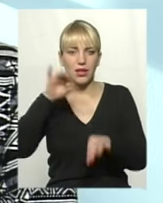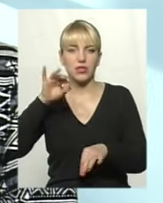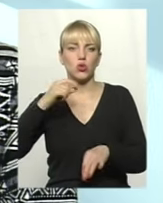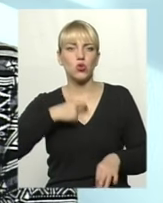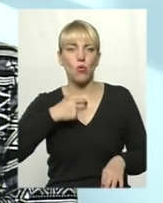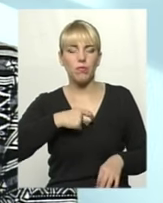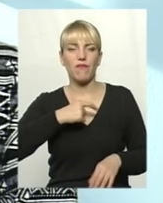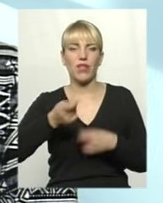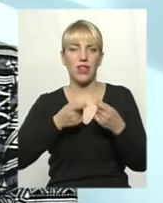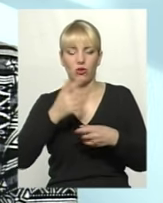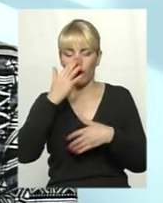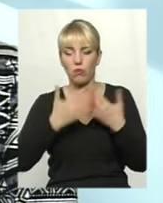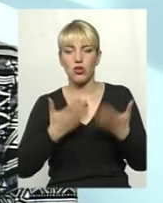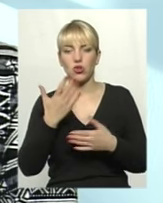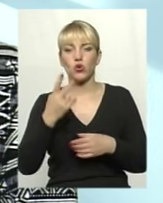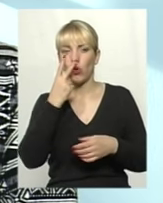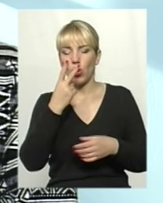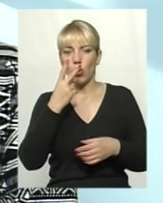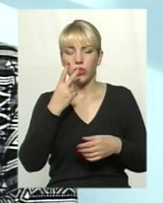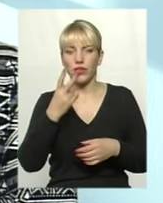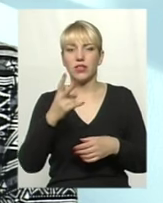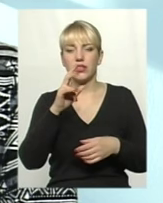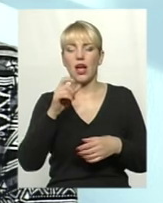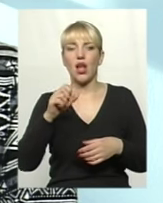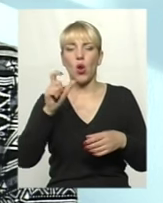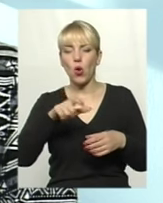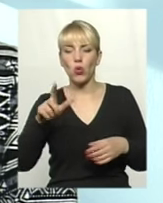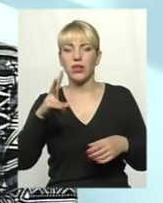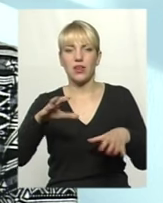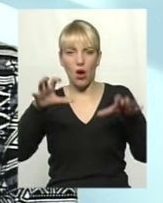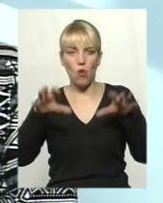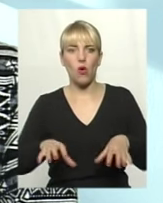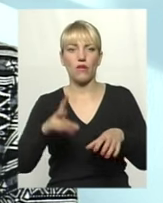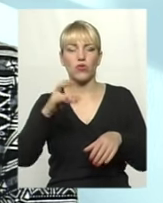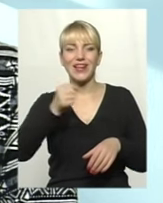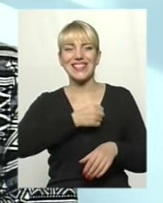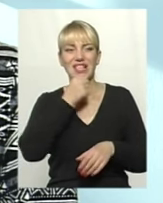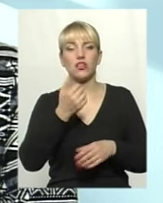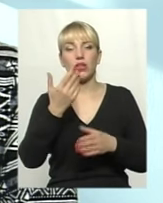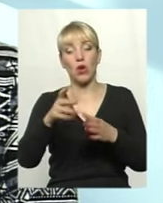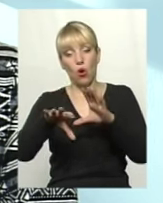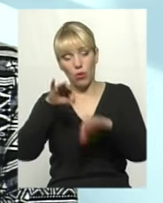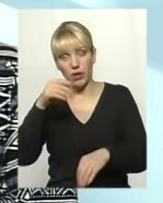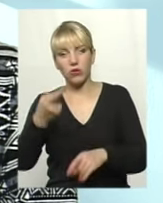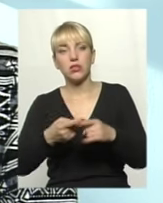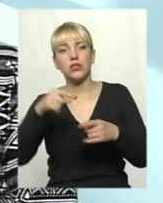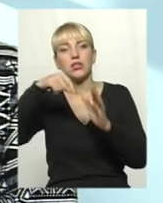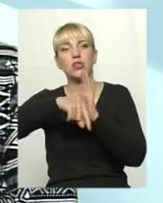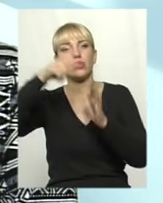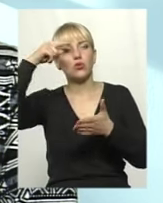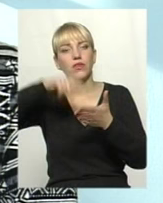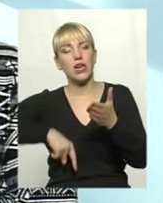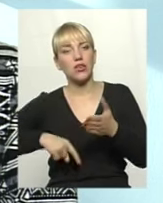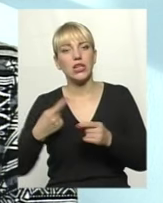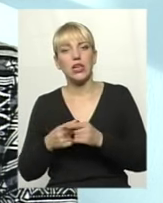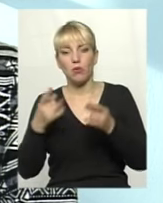люди дивились на сьогоднішній день на того голову, на того старосту, і вони його обирали, значить вони йому довіряють. І сьогодні просто сказати, що